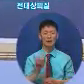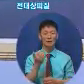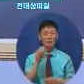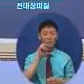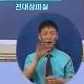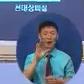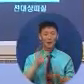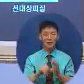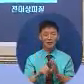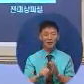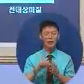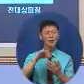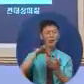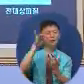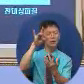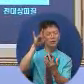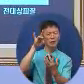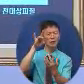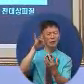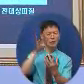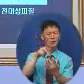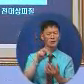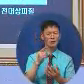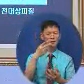아까 얘기했던 선택.